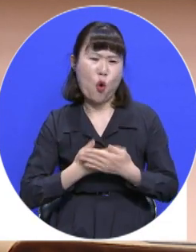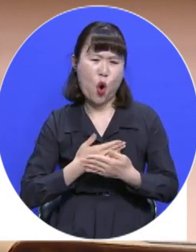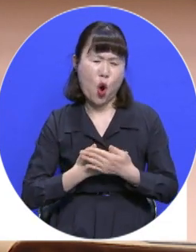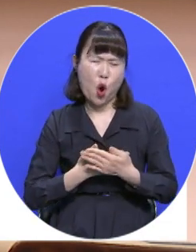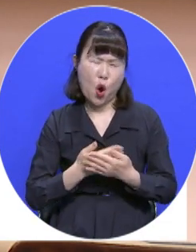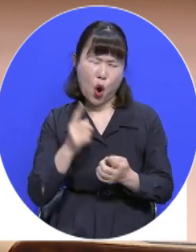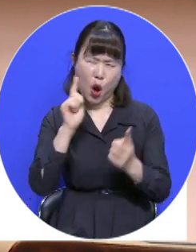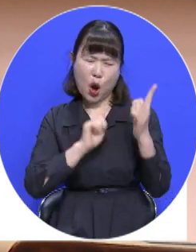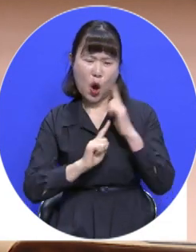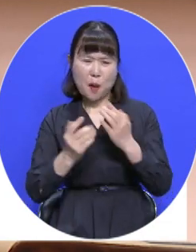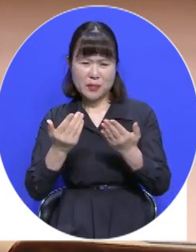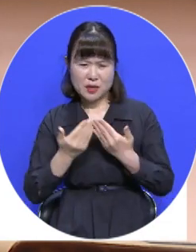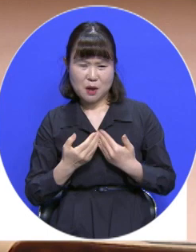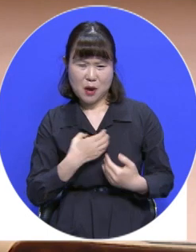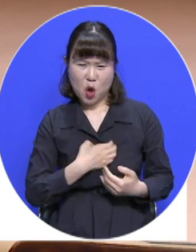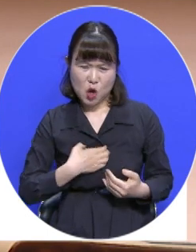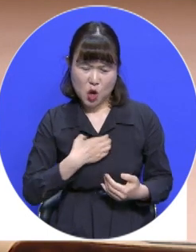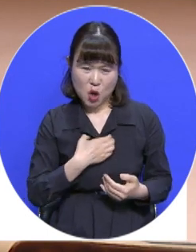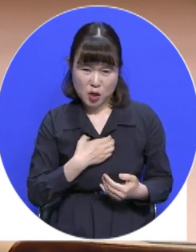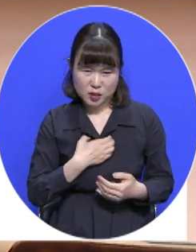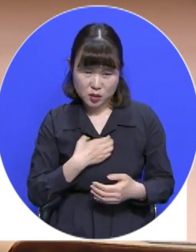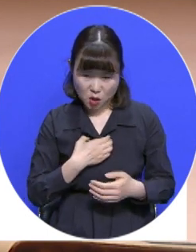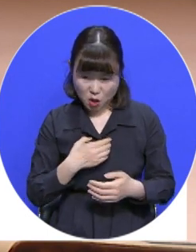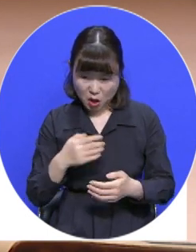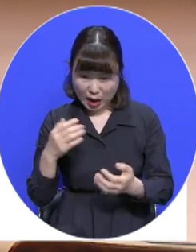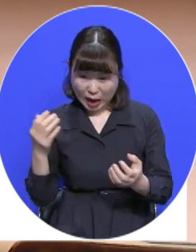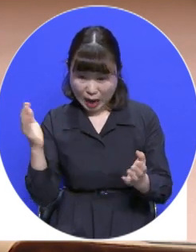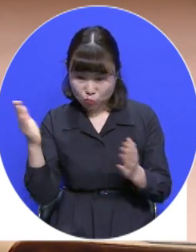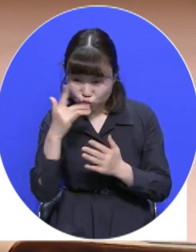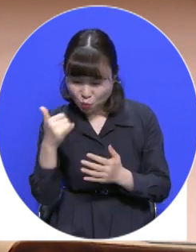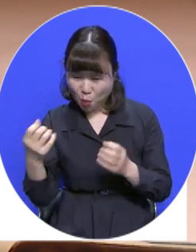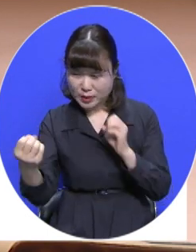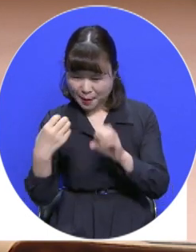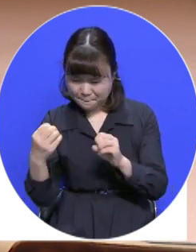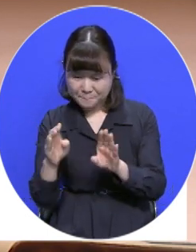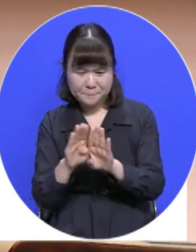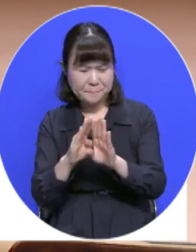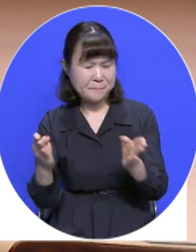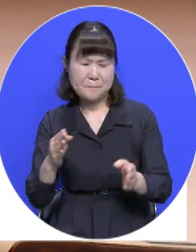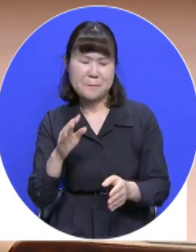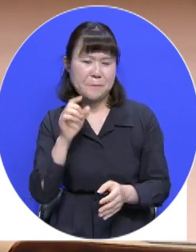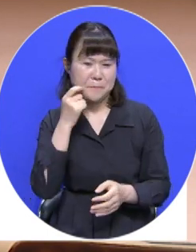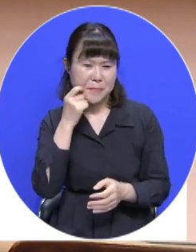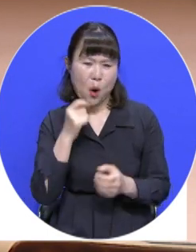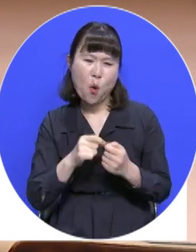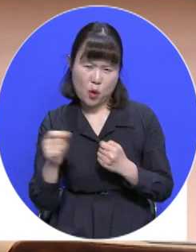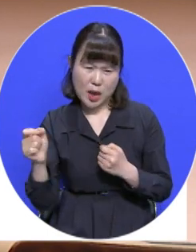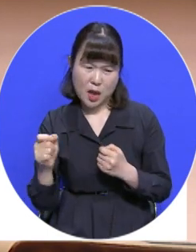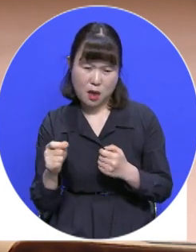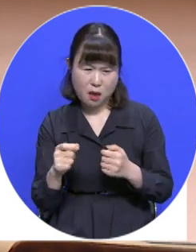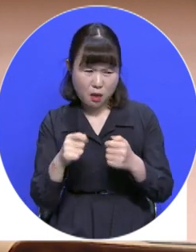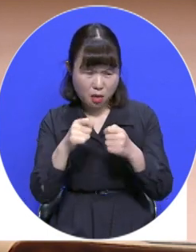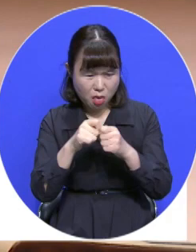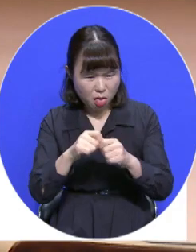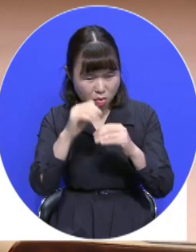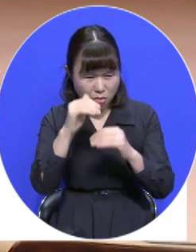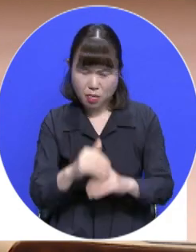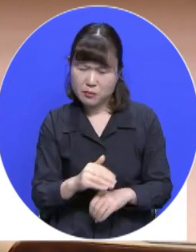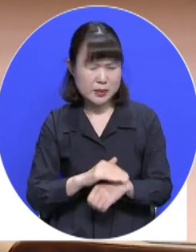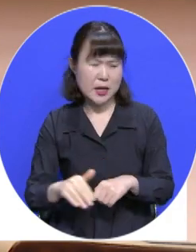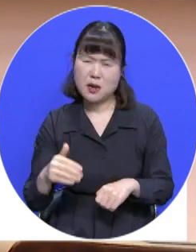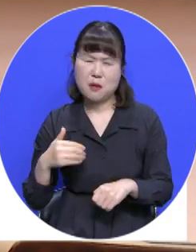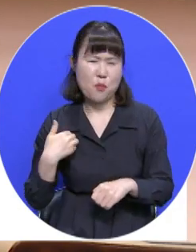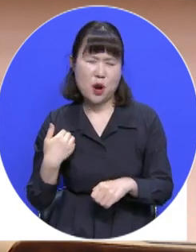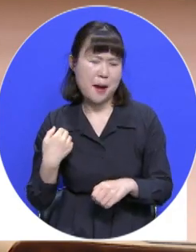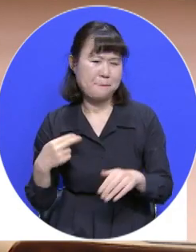너무 상처받을까 봐 결과를 열어보지 않은 지 꽤 오래돼가지고 사실 뭐 구체적으로 어떤 내용이 들어있었는지는 그냥